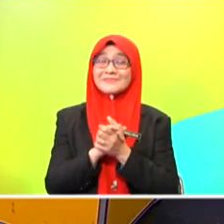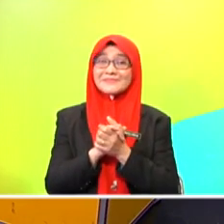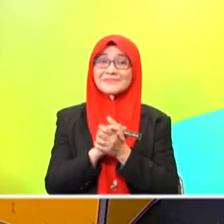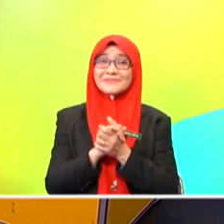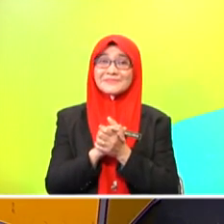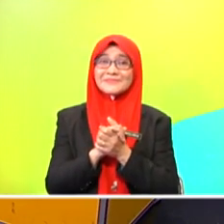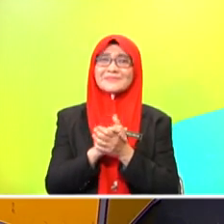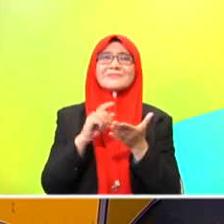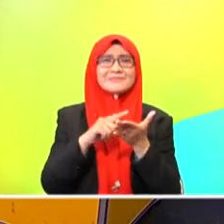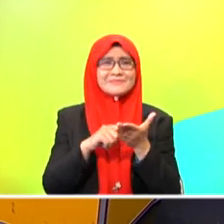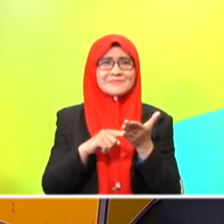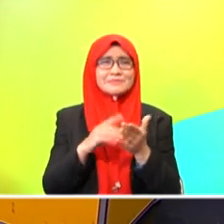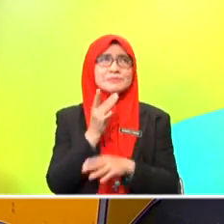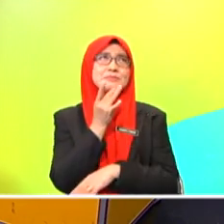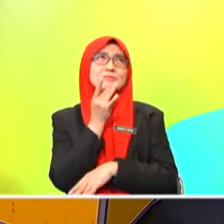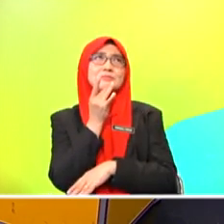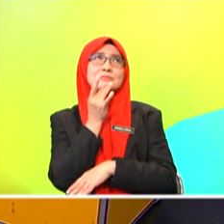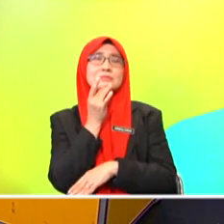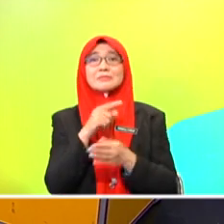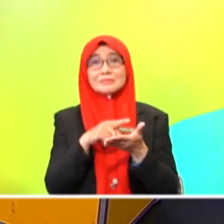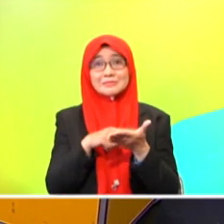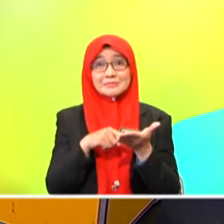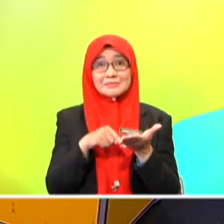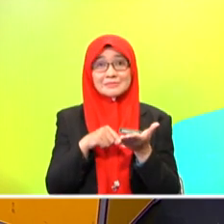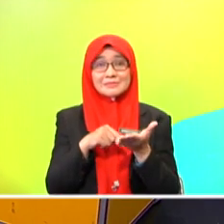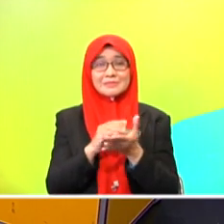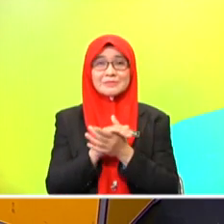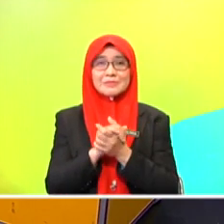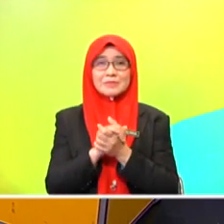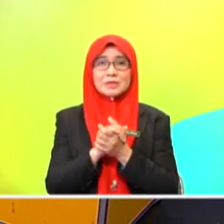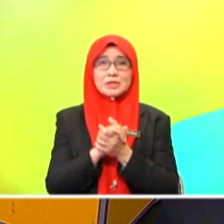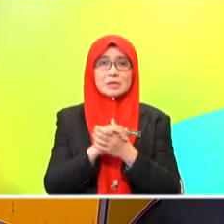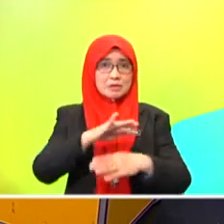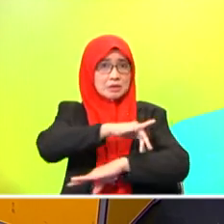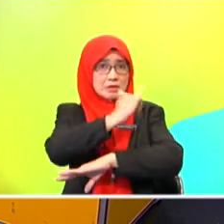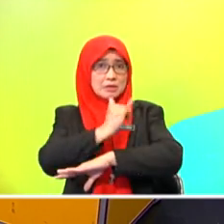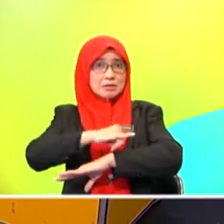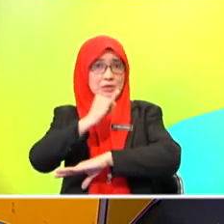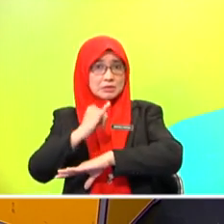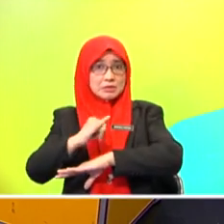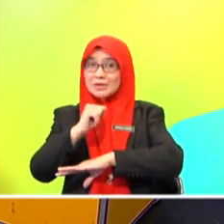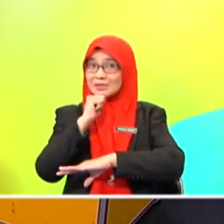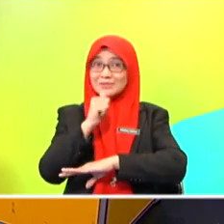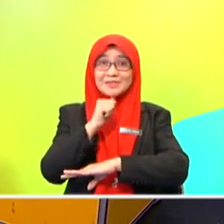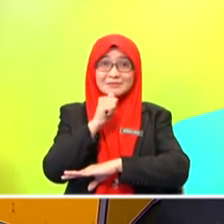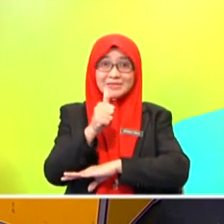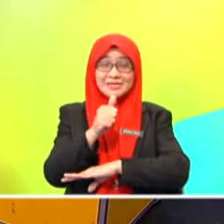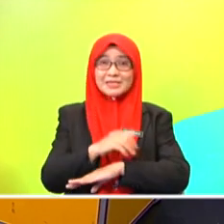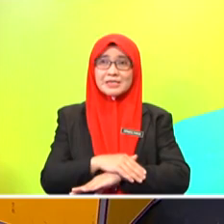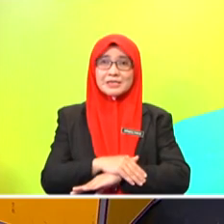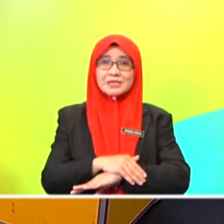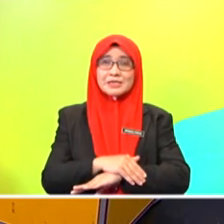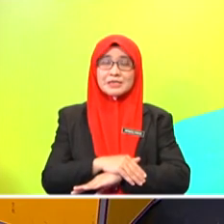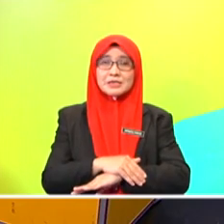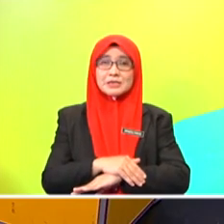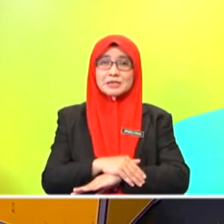Agak-agak murid di rumah. Apa gaya binatang ni? Macam ikan paus je, cikgu. Bukan. Buang ikan. Perkataan tu. Buang-buang. Dia satu